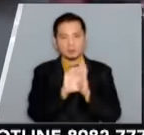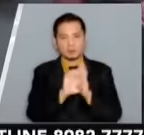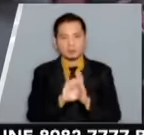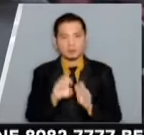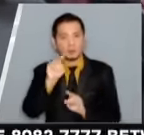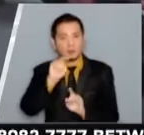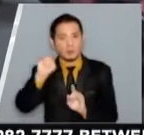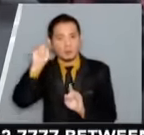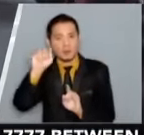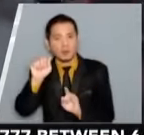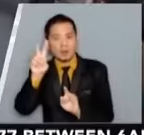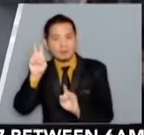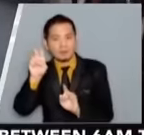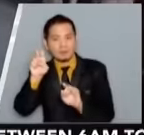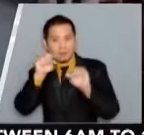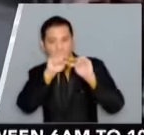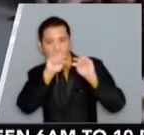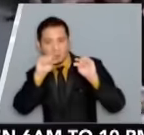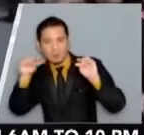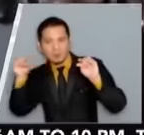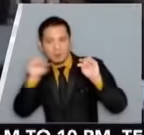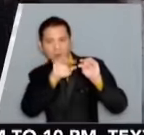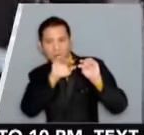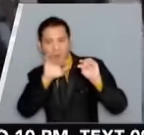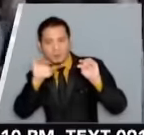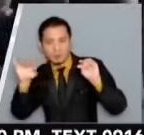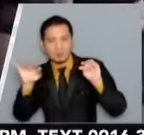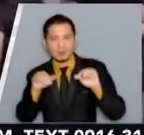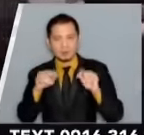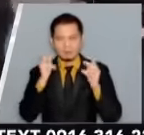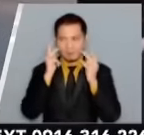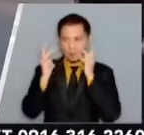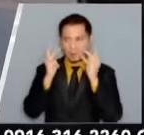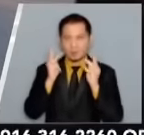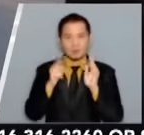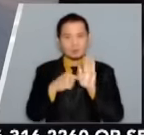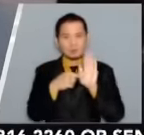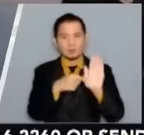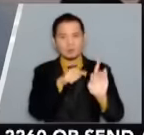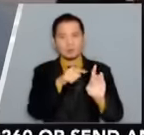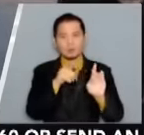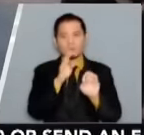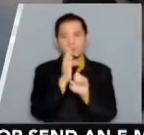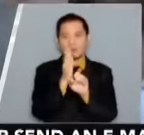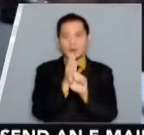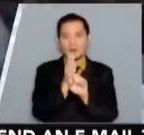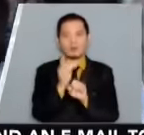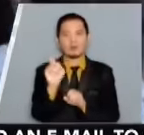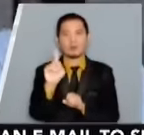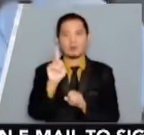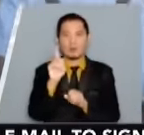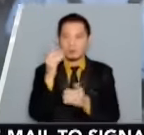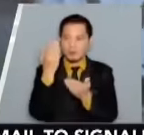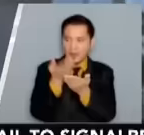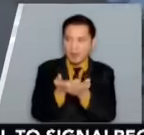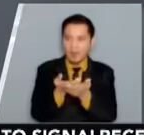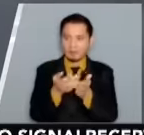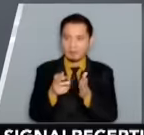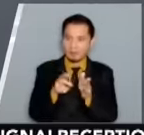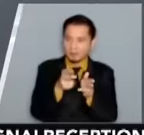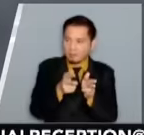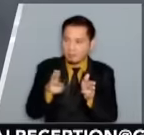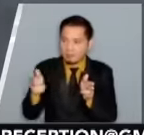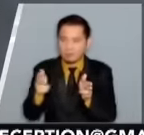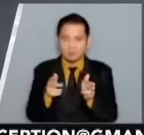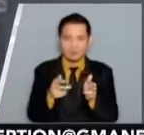Avenue. Naka-indicate dyan kung ano yung mga bus na pwede nang sakyan ng mga pasahero. Kung dito naman, yung may bago dating na bus,